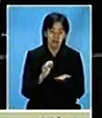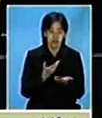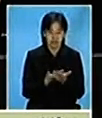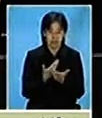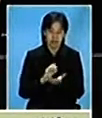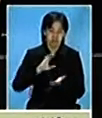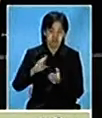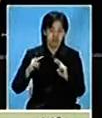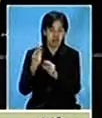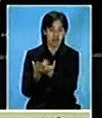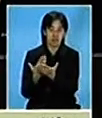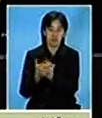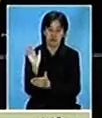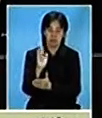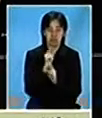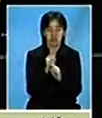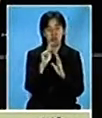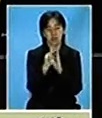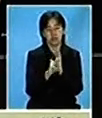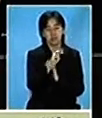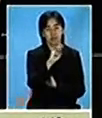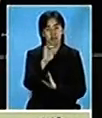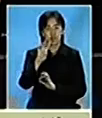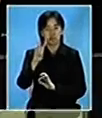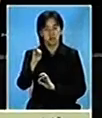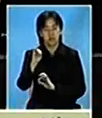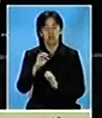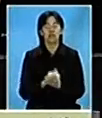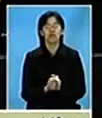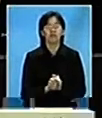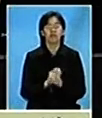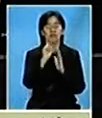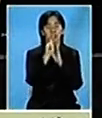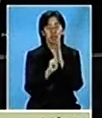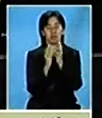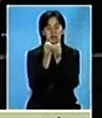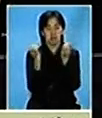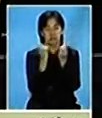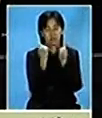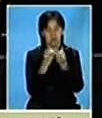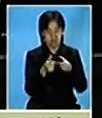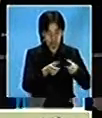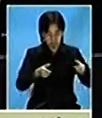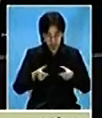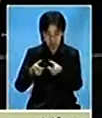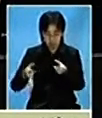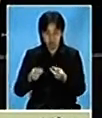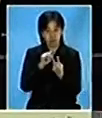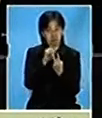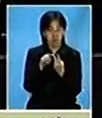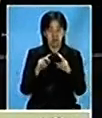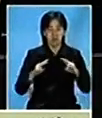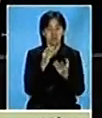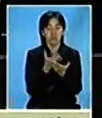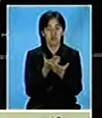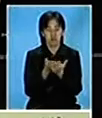ได้แผ่นดินตามมาตรา170ของรัฐธรรมนูญจำนวนรวม2ฉบับของกระทรวงการคลังคือ